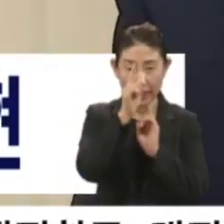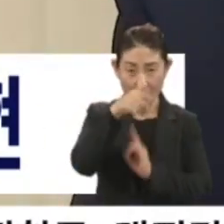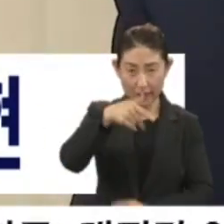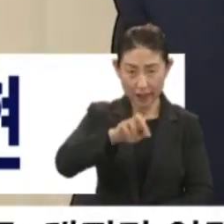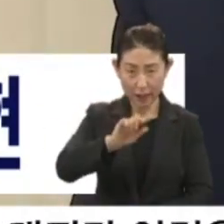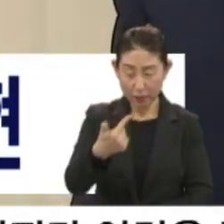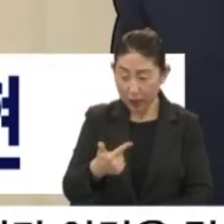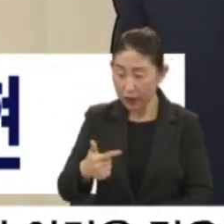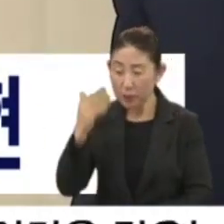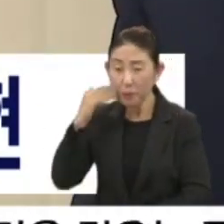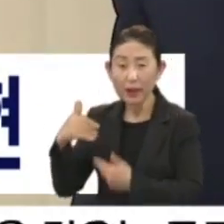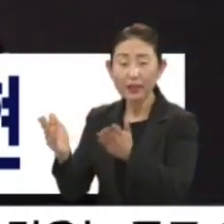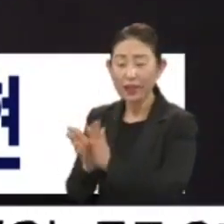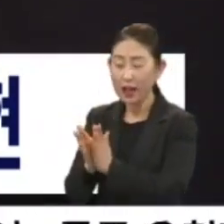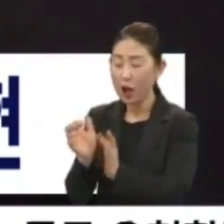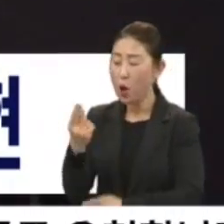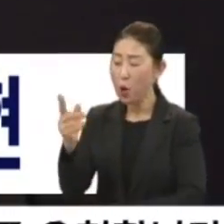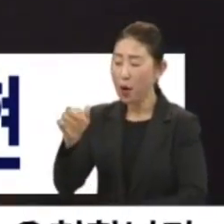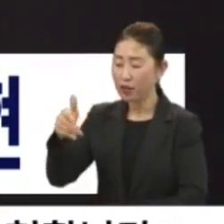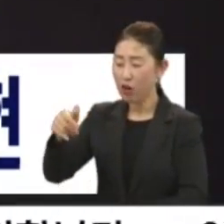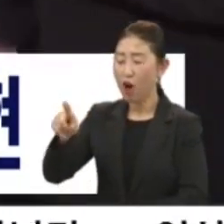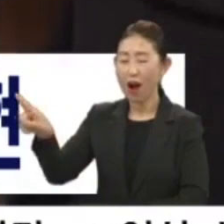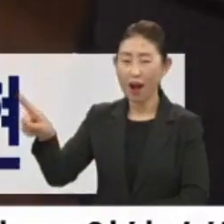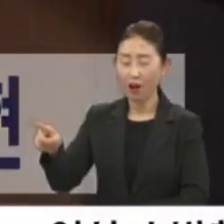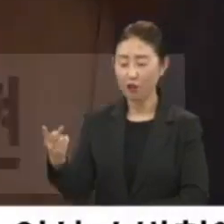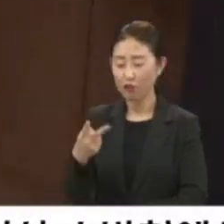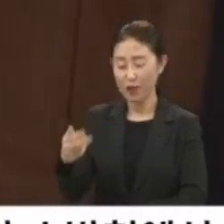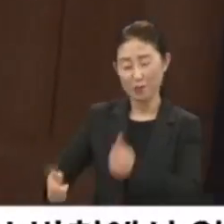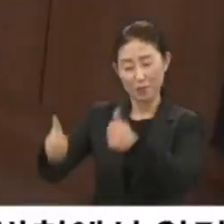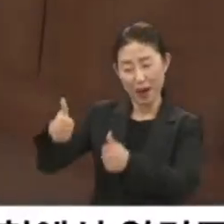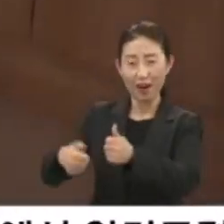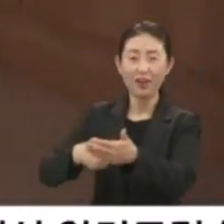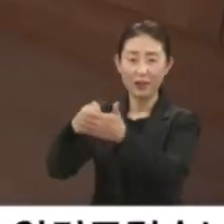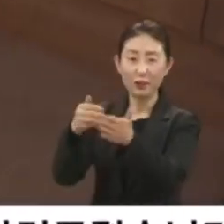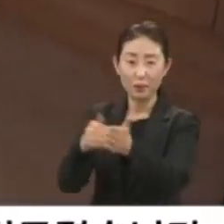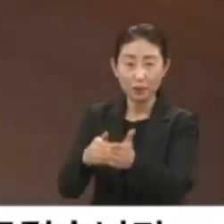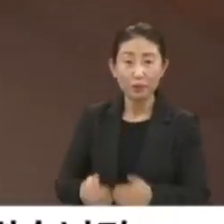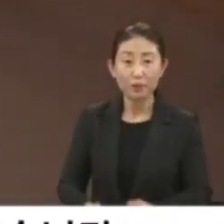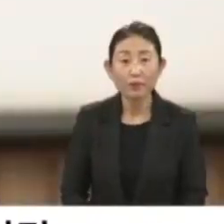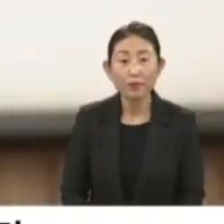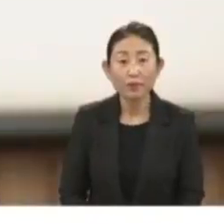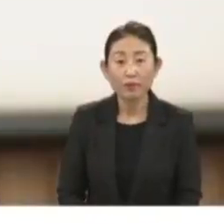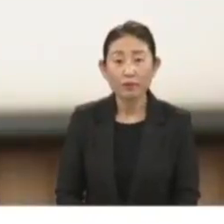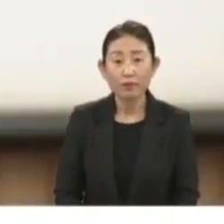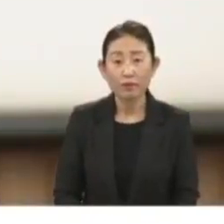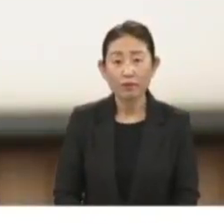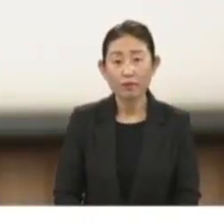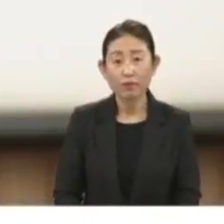의원과 더불어민주당 황정아 천문연구원 박사의 여야 맞대결이 확정됐습니다.